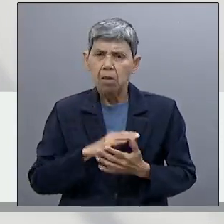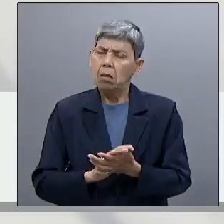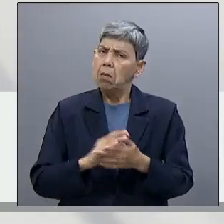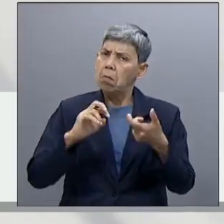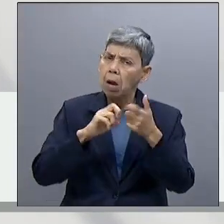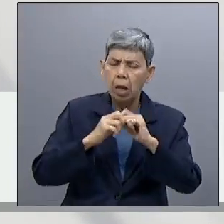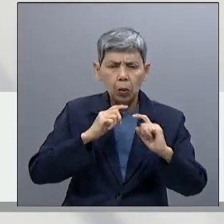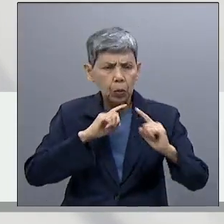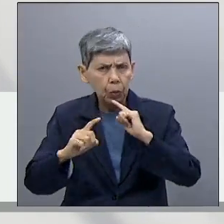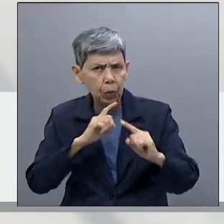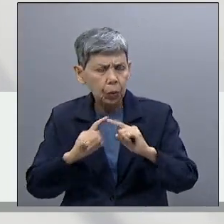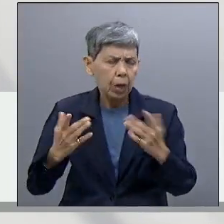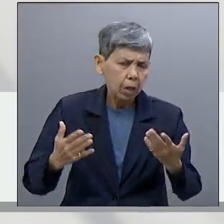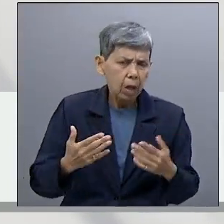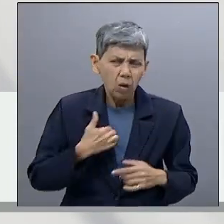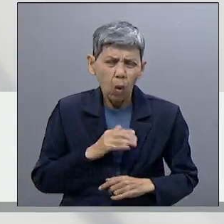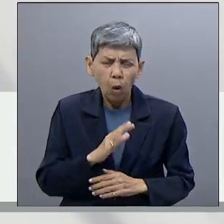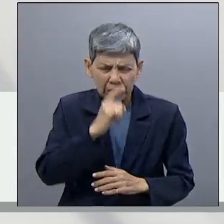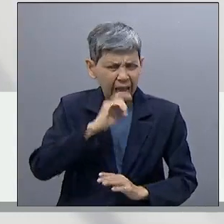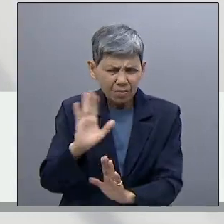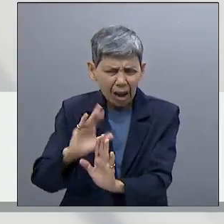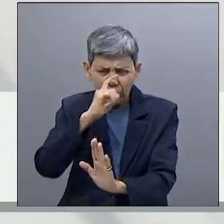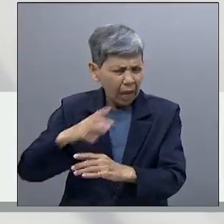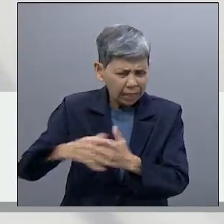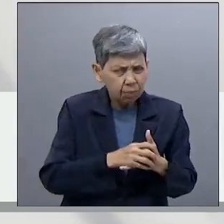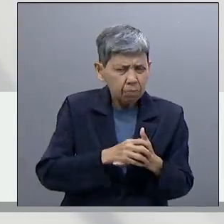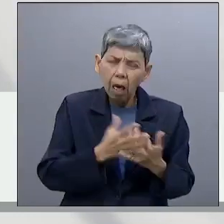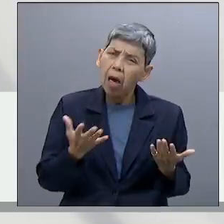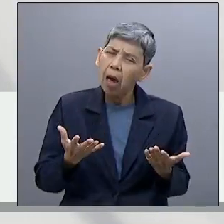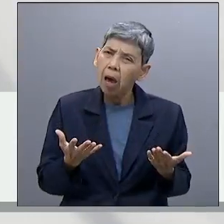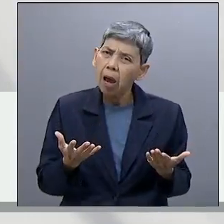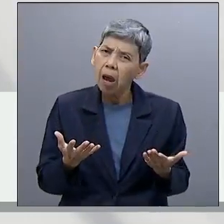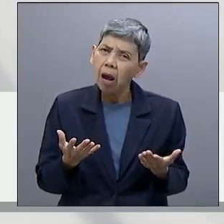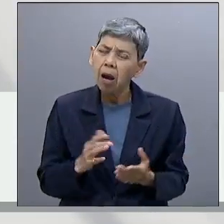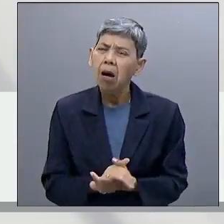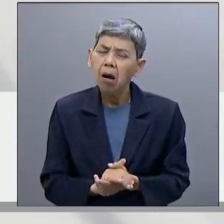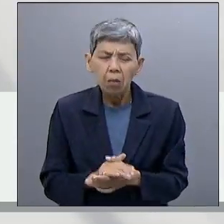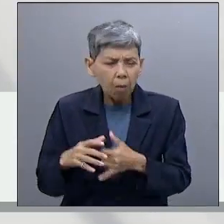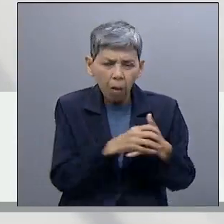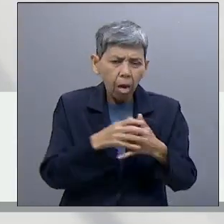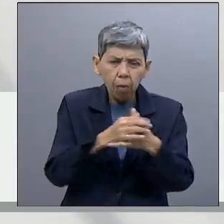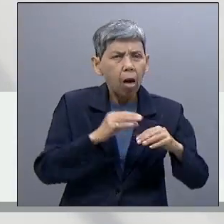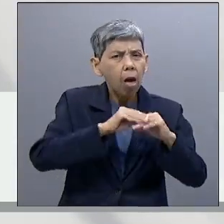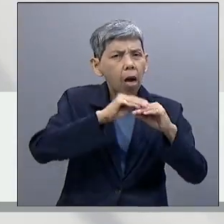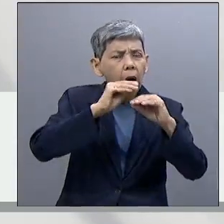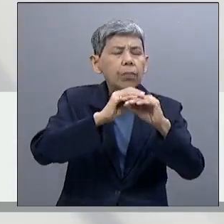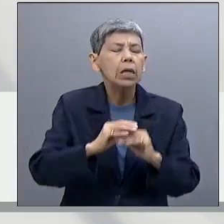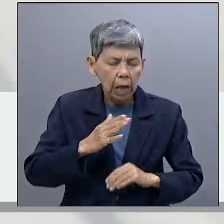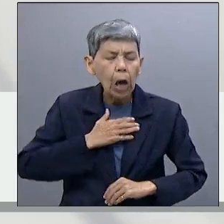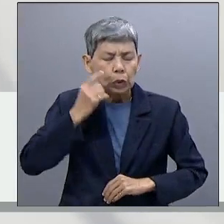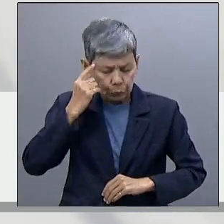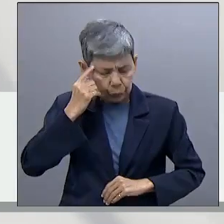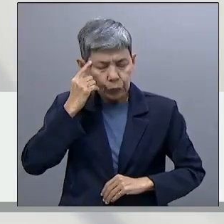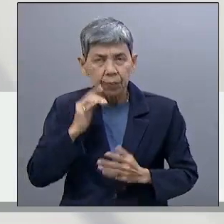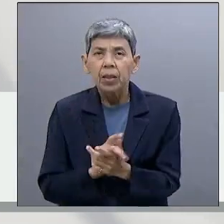ในการสื่อสารระหว่างกันด้วยหรือเปล่าว่าขอให้ละเว้นคนไทยหรือมันเกิดอะไรขึ้นทำไมถึงยังมีการคุมตัวเพิ่มนะ อันนี้เราพอเข้าใจก็คือหม